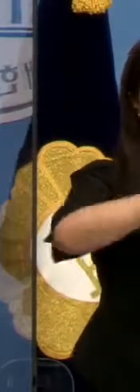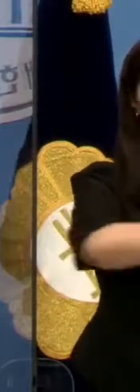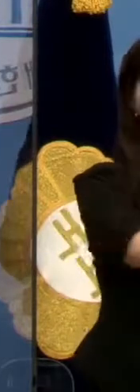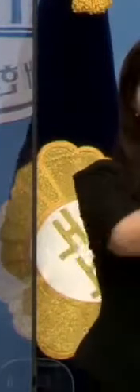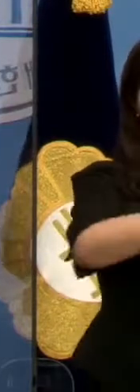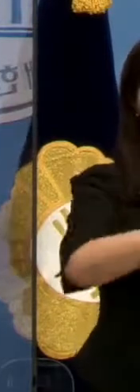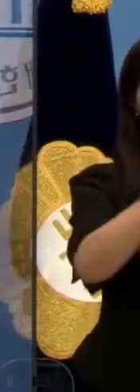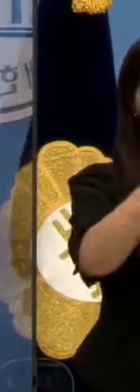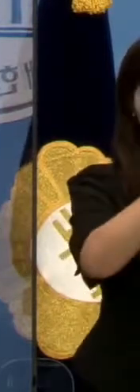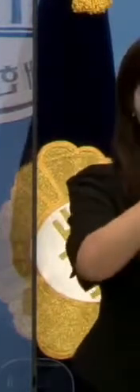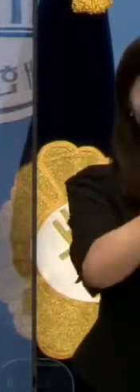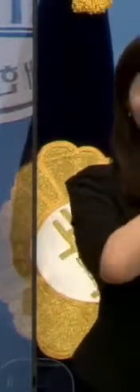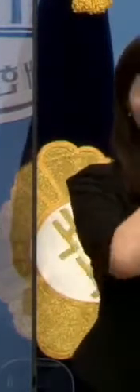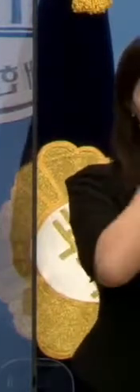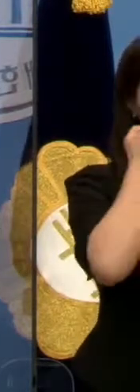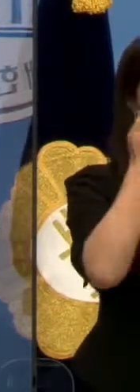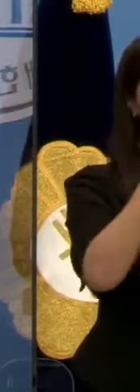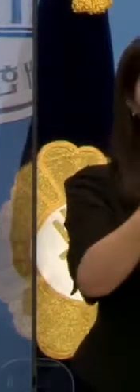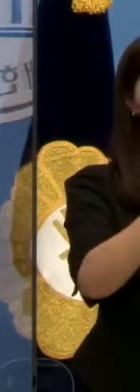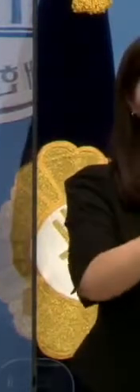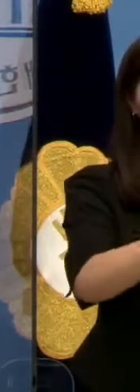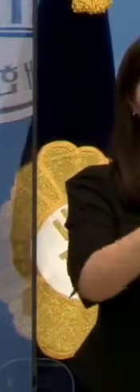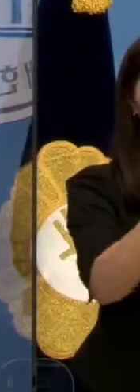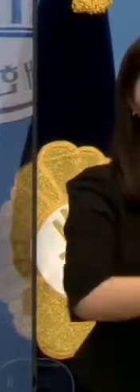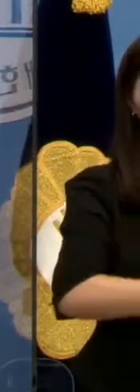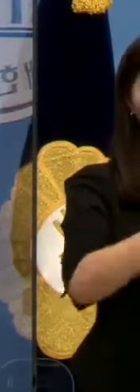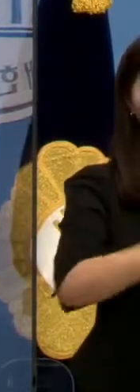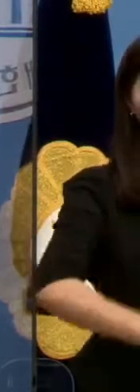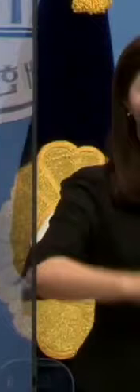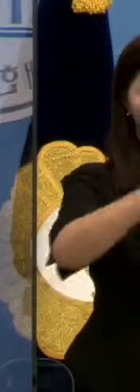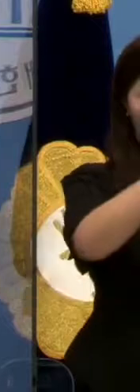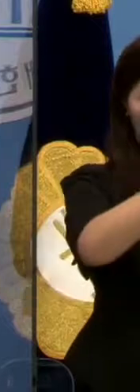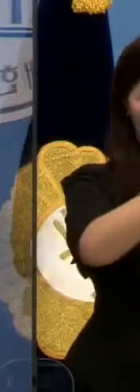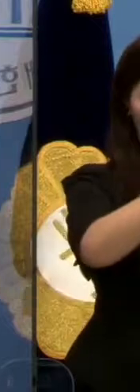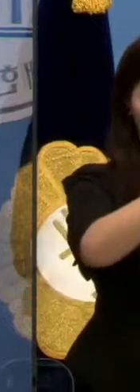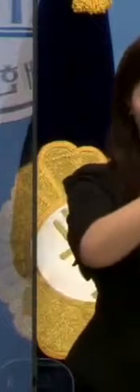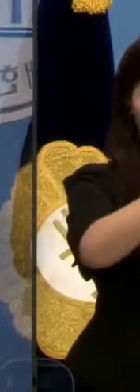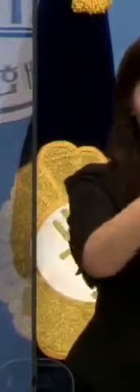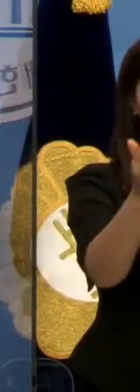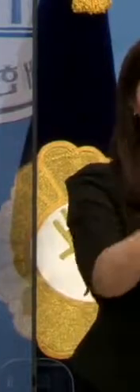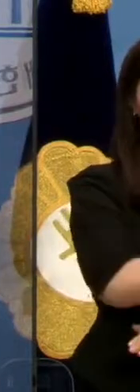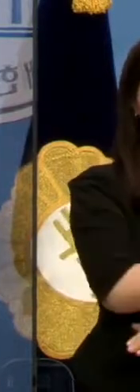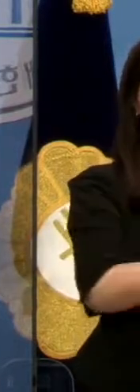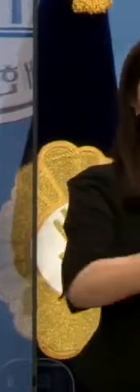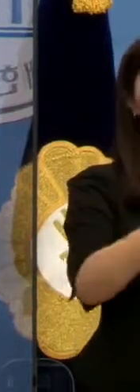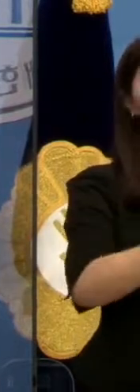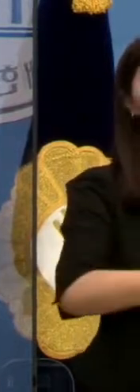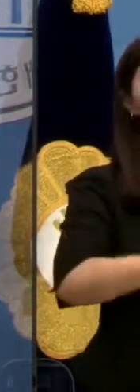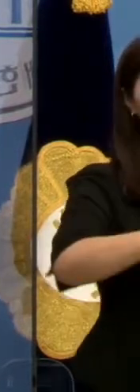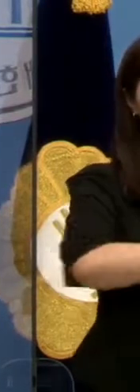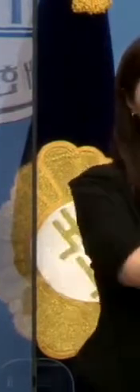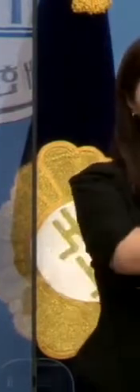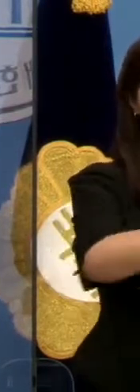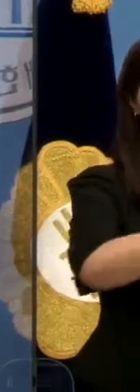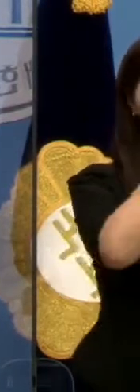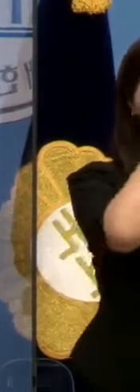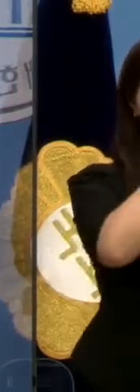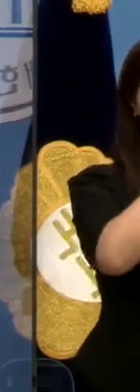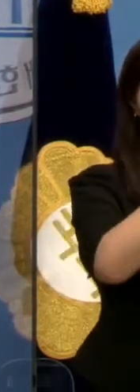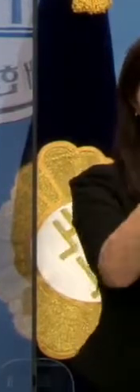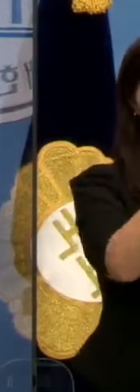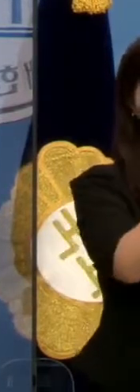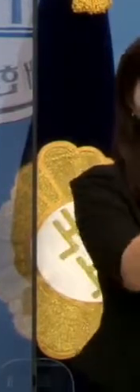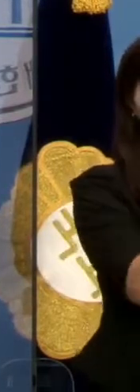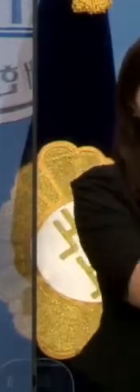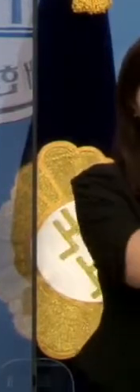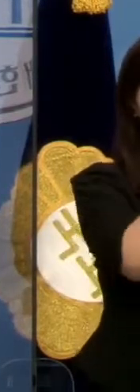드리겠습니다. 첫째, 공공주택부터 적정 주거 기준을 적용하겠습니다. 저는 토지